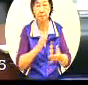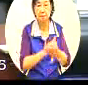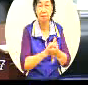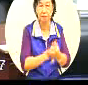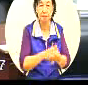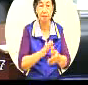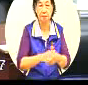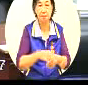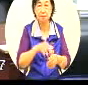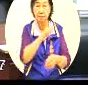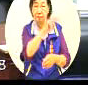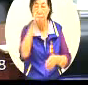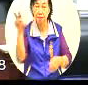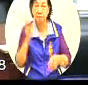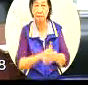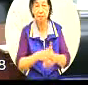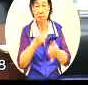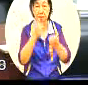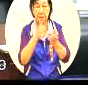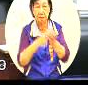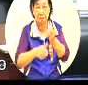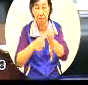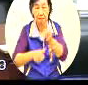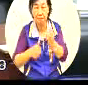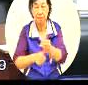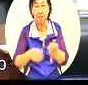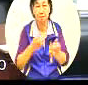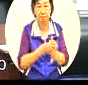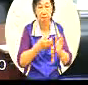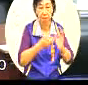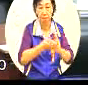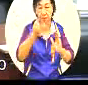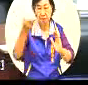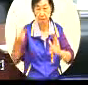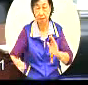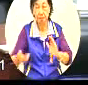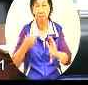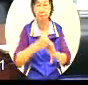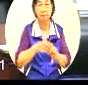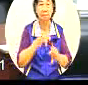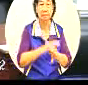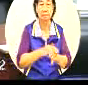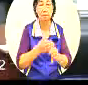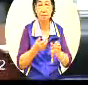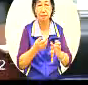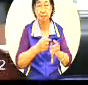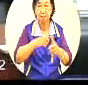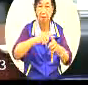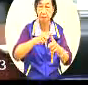数字出生率也好或是迁出率也好，我们可以看一下，